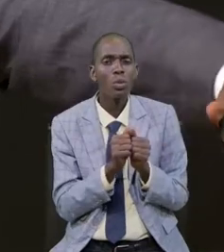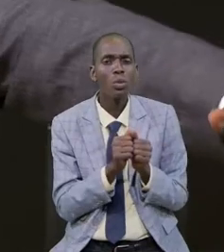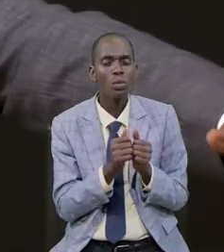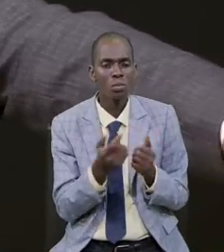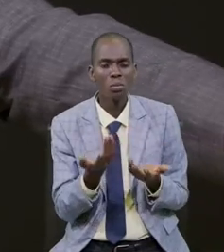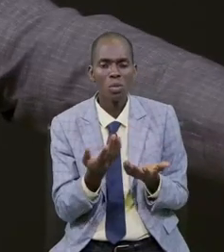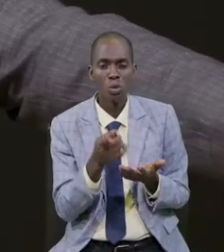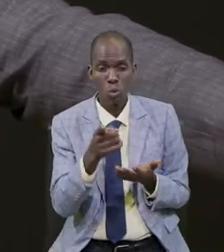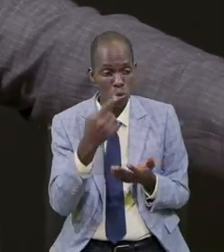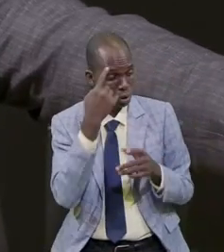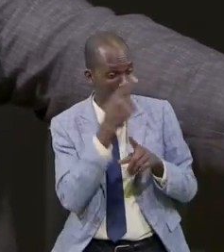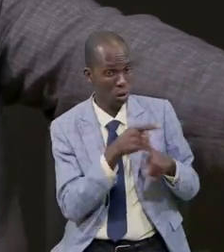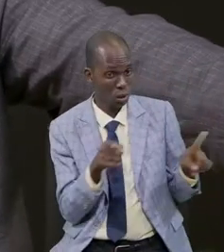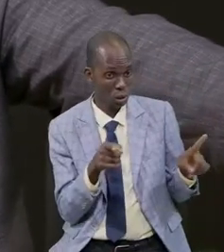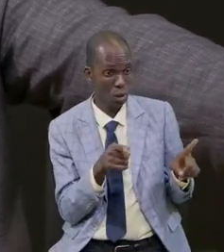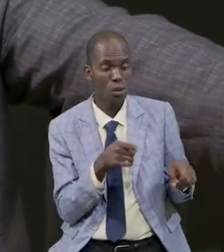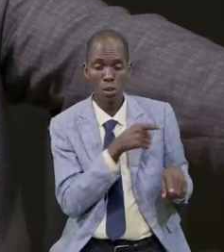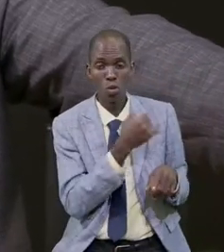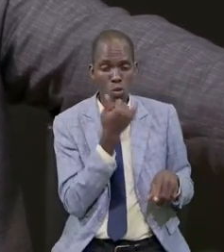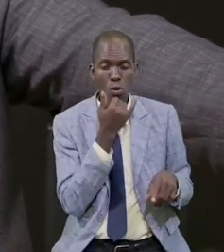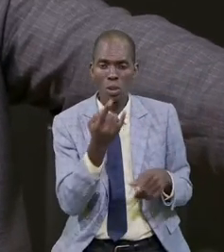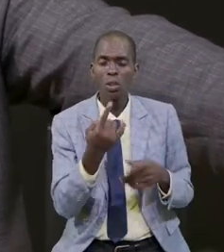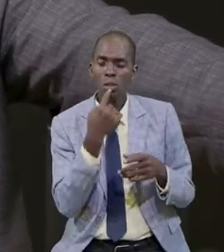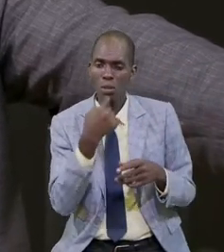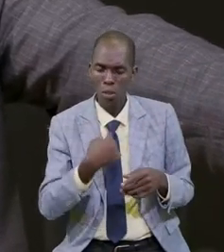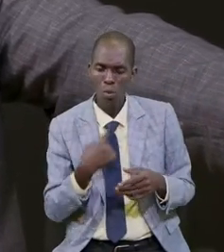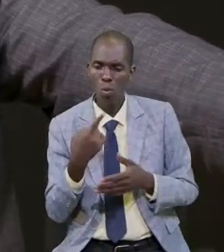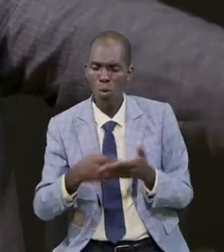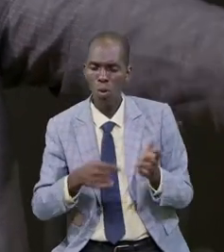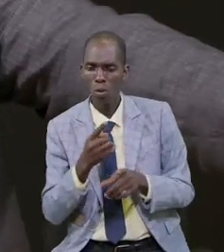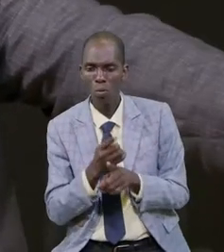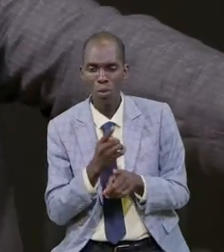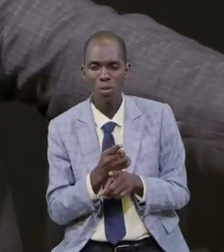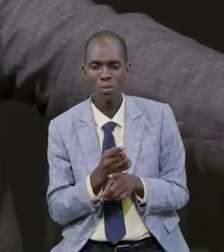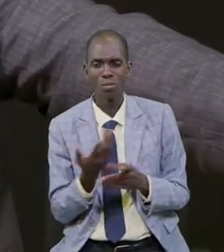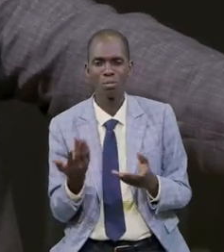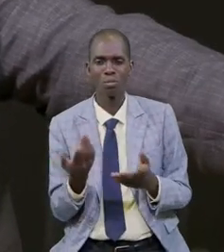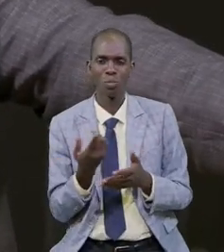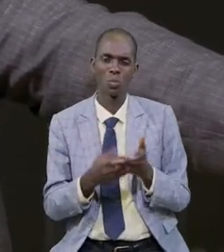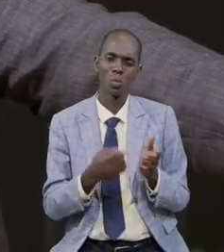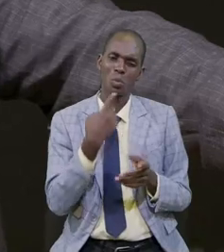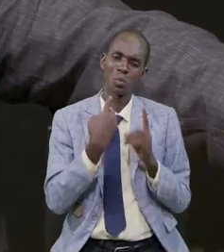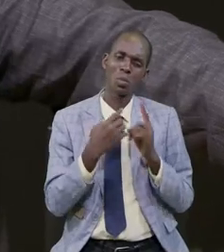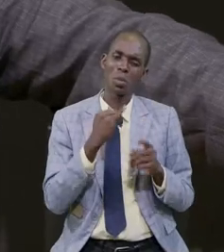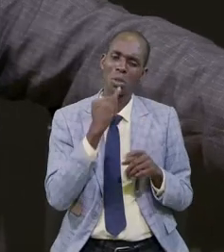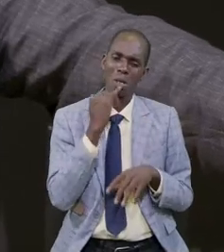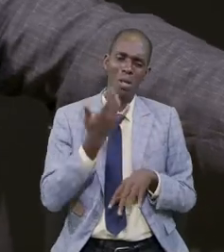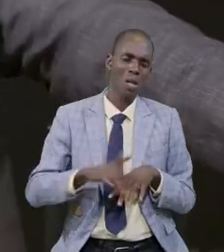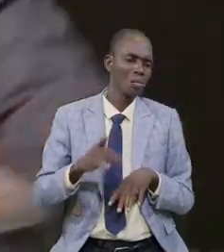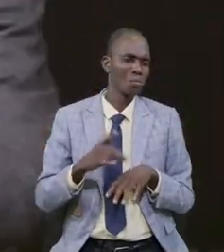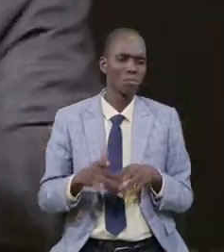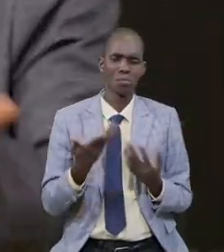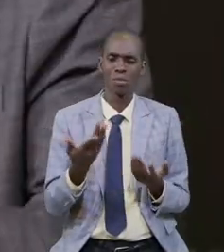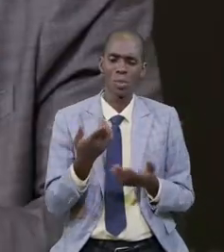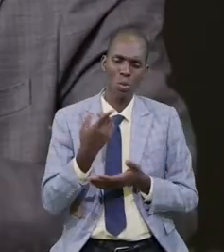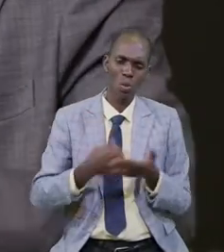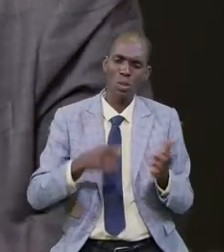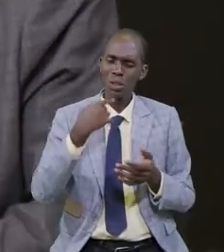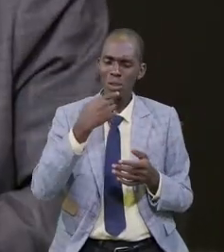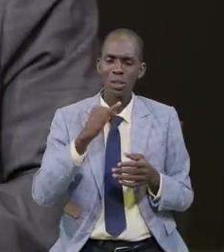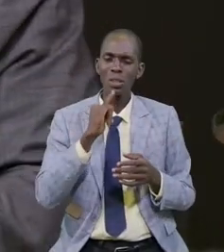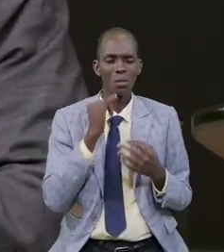ça? Dis ce que tu veux dire. Ce qui sort de la bouche, c'est la vanité, un vide, la